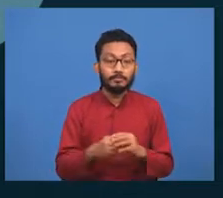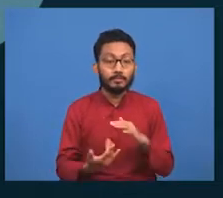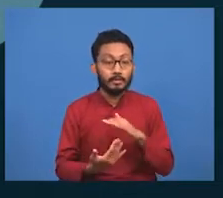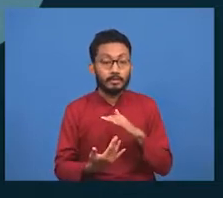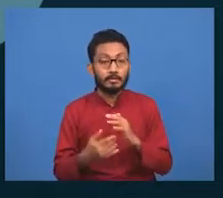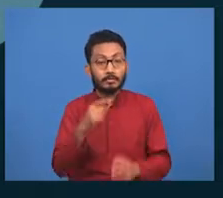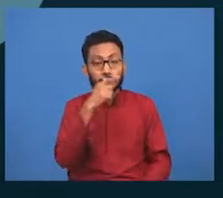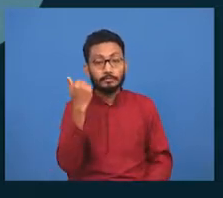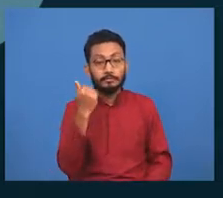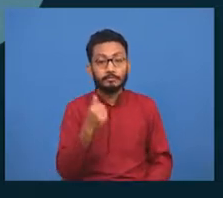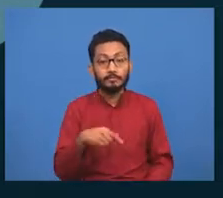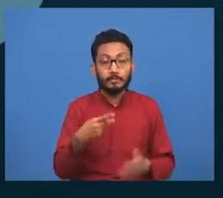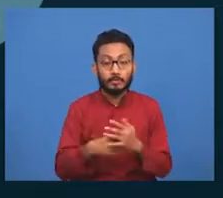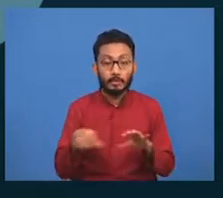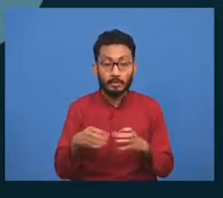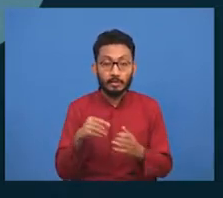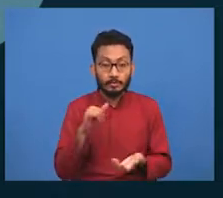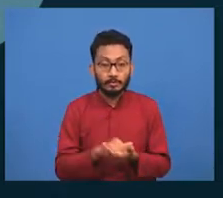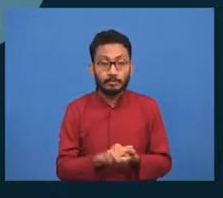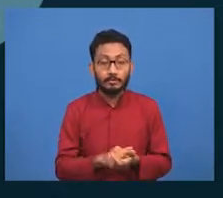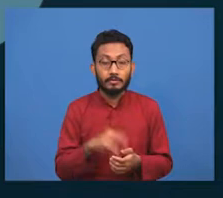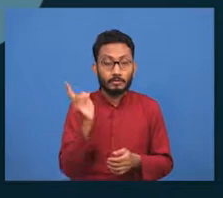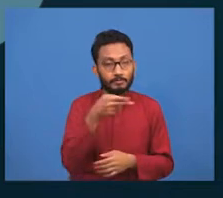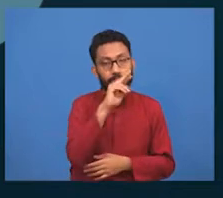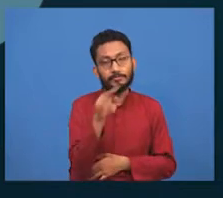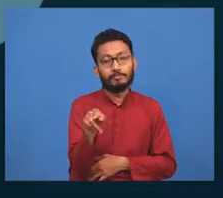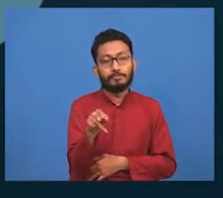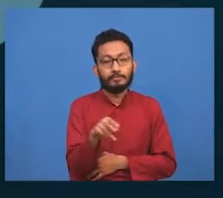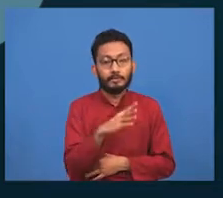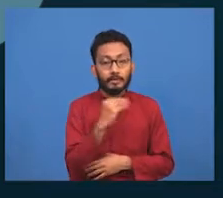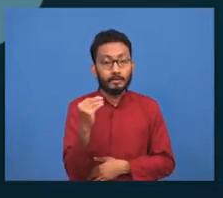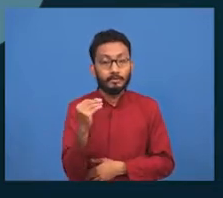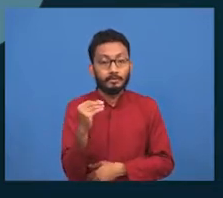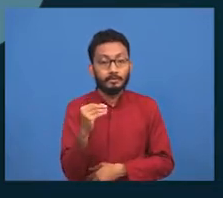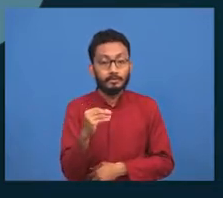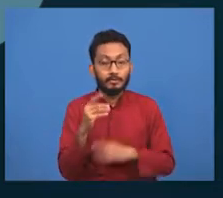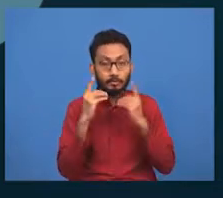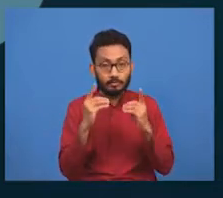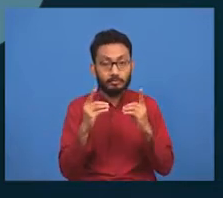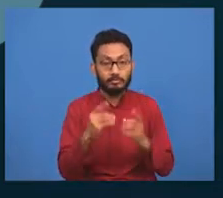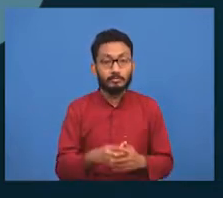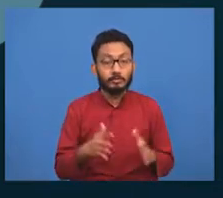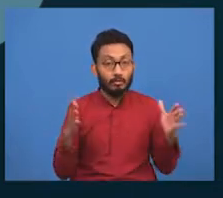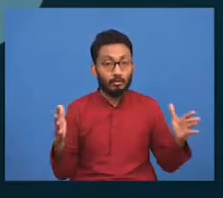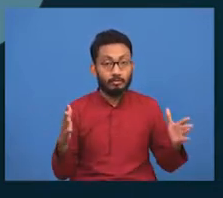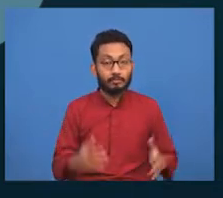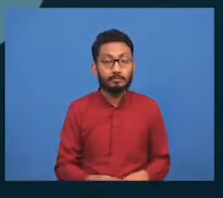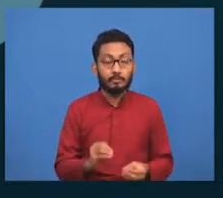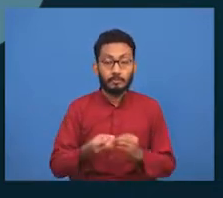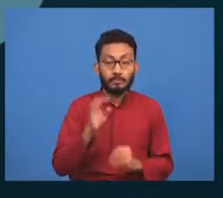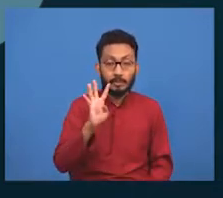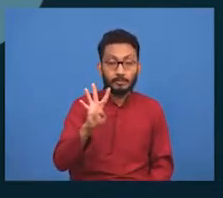kerana perbuatan itu adalah haram dan termasuk dalam kategori dosa-dosa besar. Dan yang